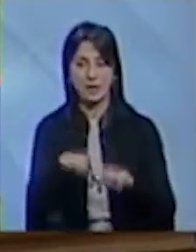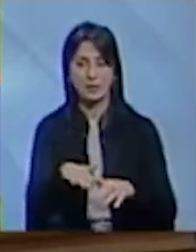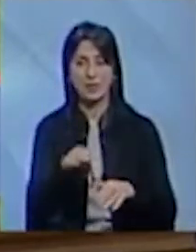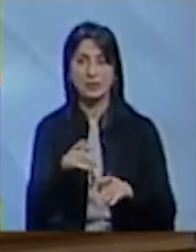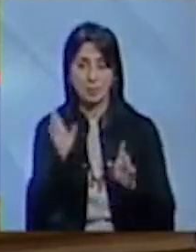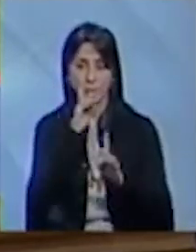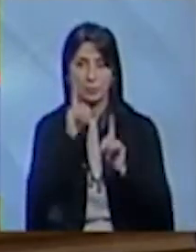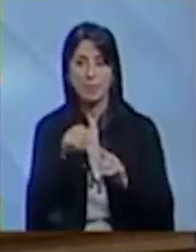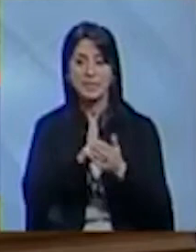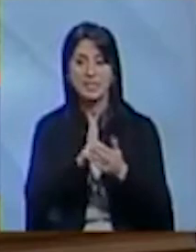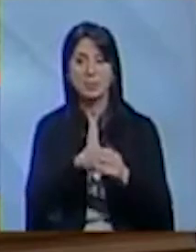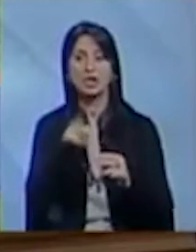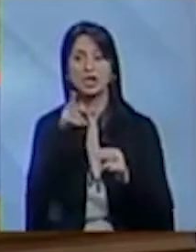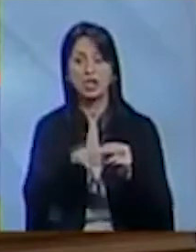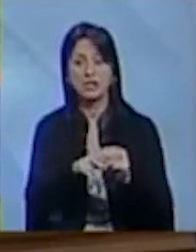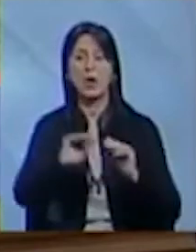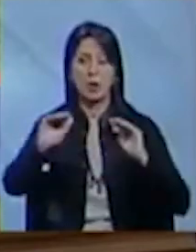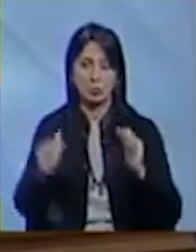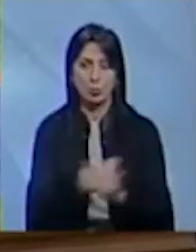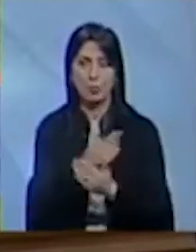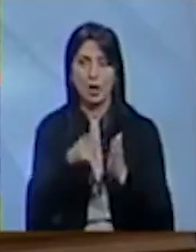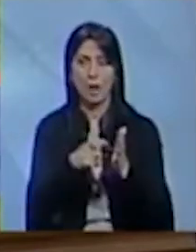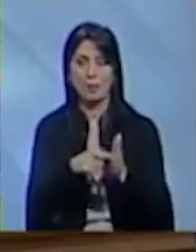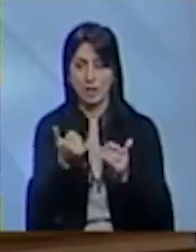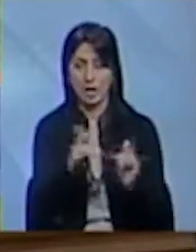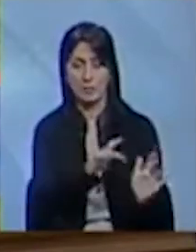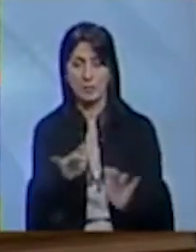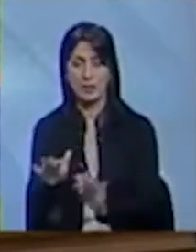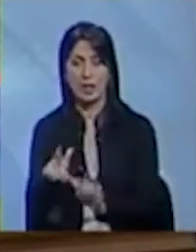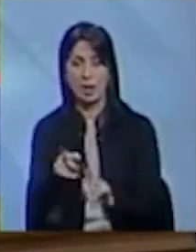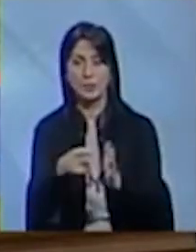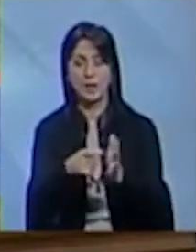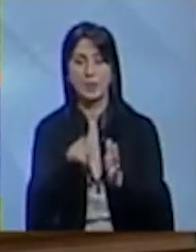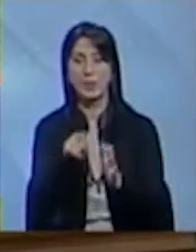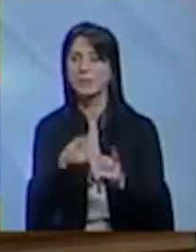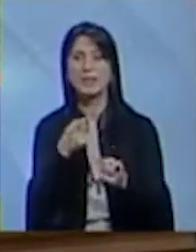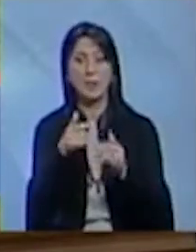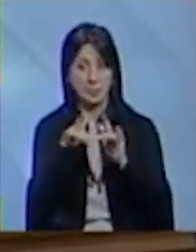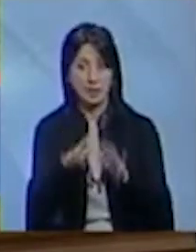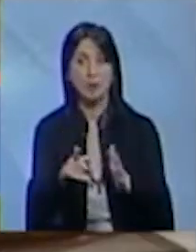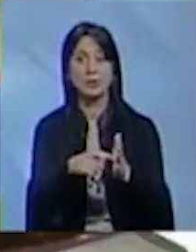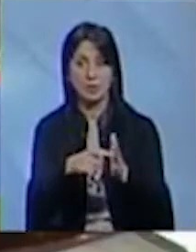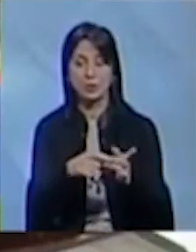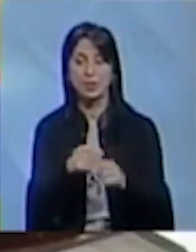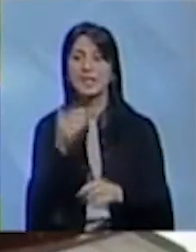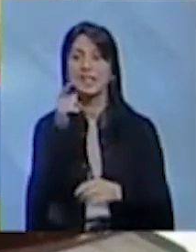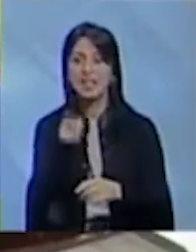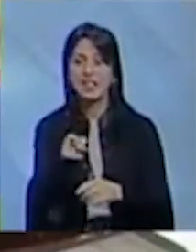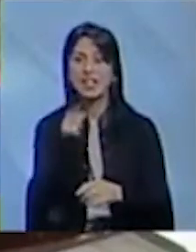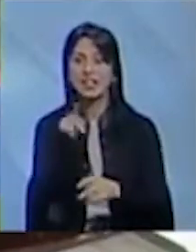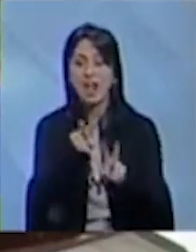გადაწყვეტილება, ბუნებრივი ამის საფუძველზე შეწყვეტილი გამოძიება განახლდა, რომელზეც მიმდინარეობს ახლა გამოძიება. მან სხვა მიმდინარეობს. თქვენ